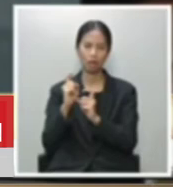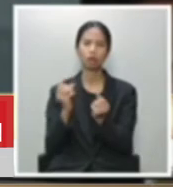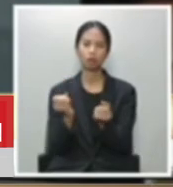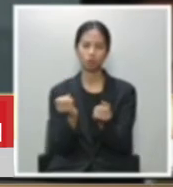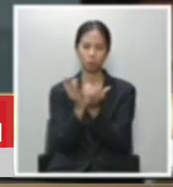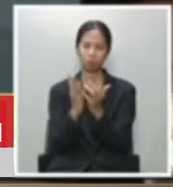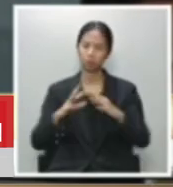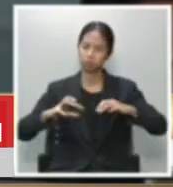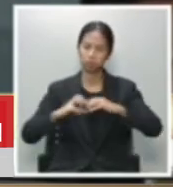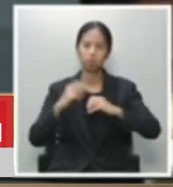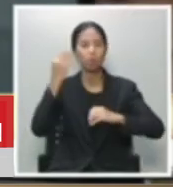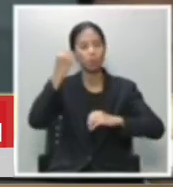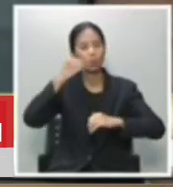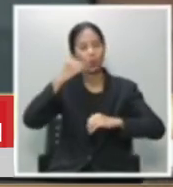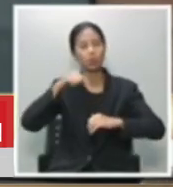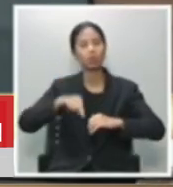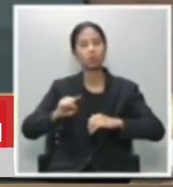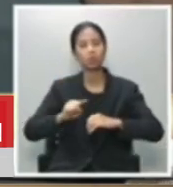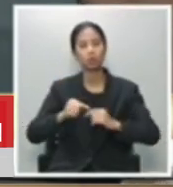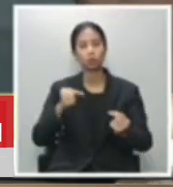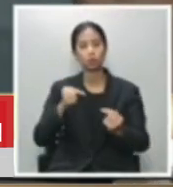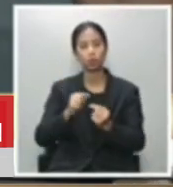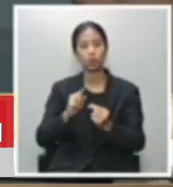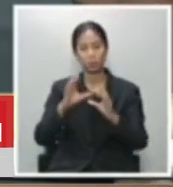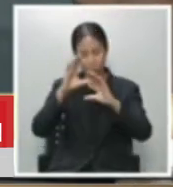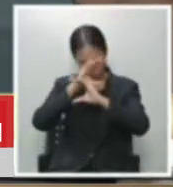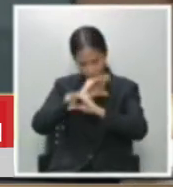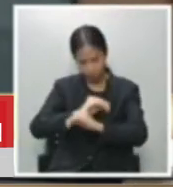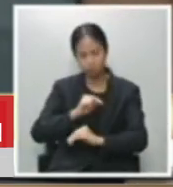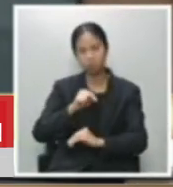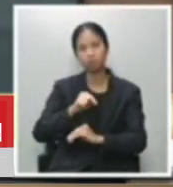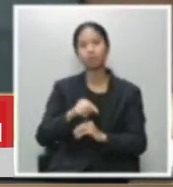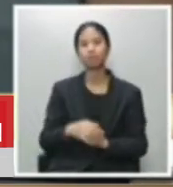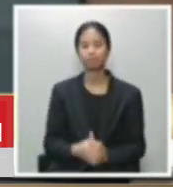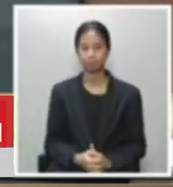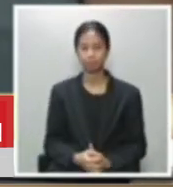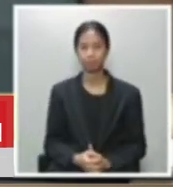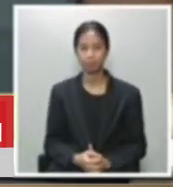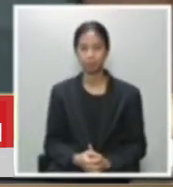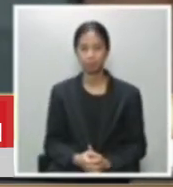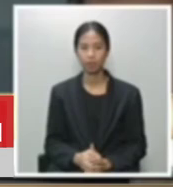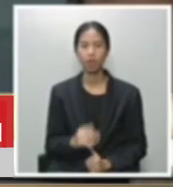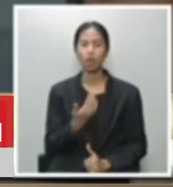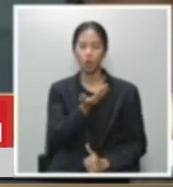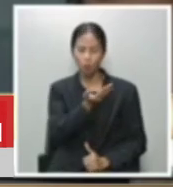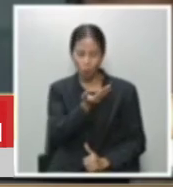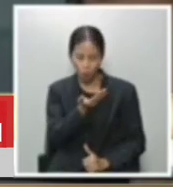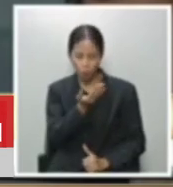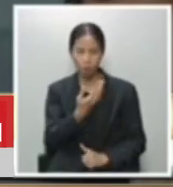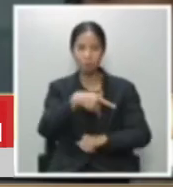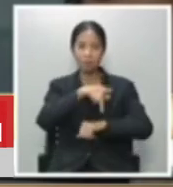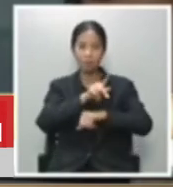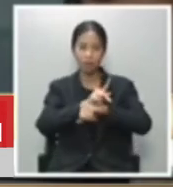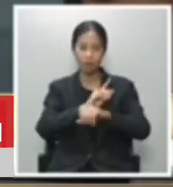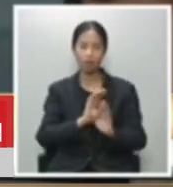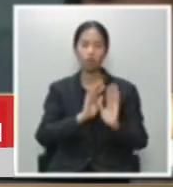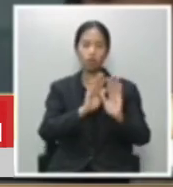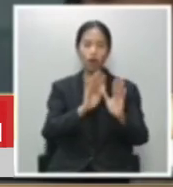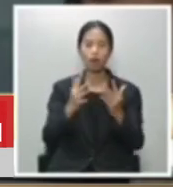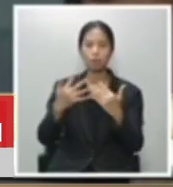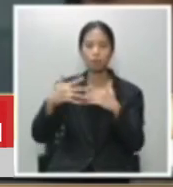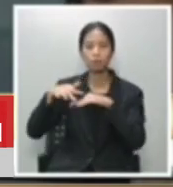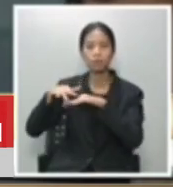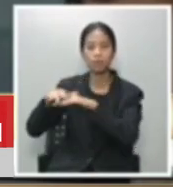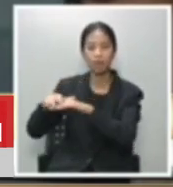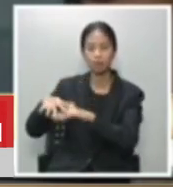อุบัติเหตุบ่อยครั้งโดยเฉพาะในช่วงของเวลากลางคืนครับท่านประธานจึงขอความกรุณาท่านประธานได้ประสานไปยัง